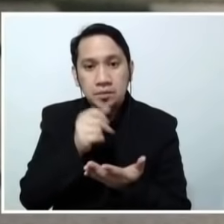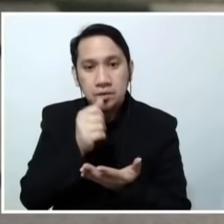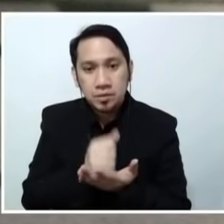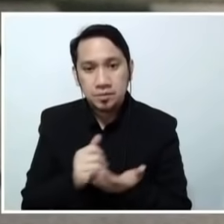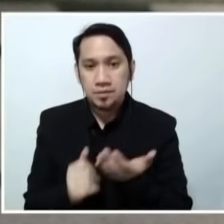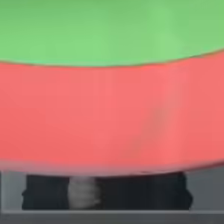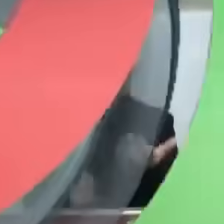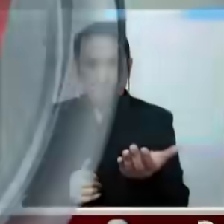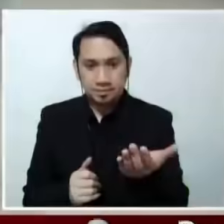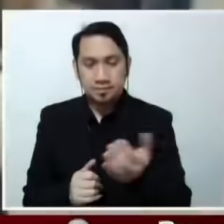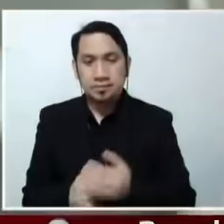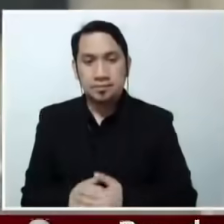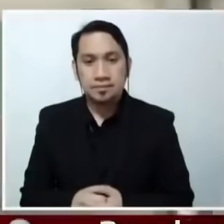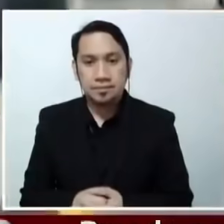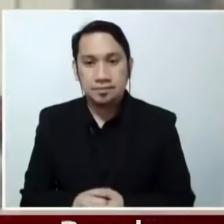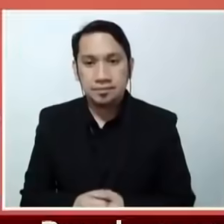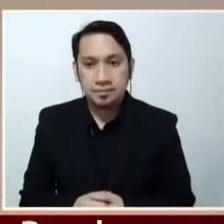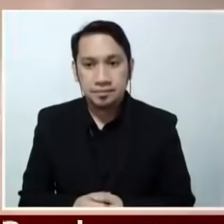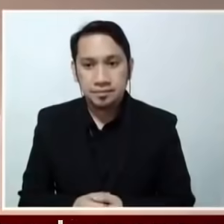Bawa.